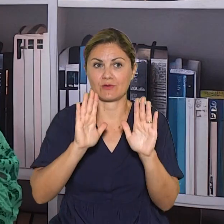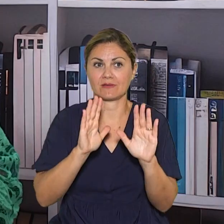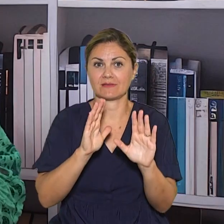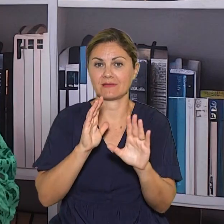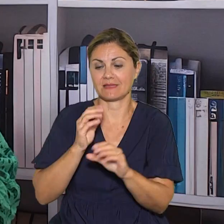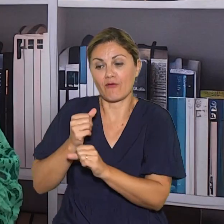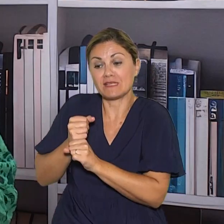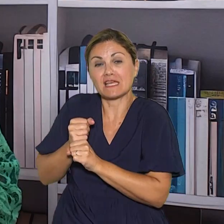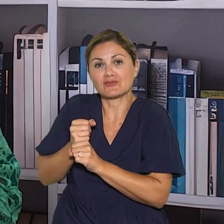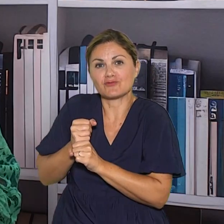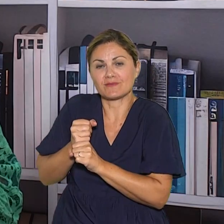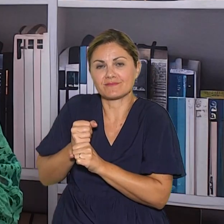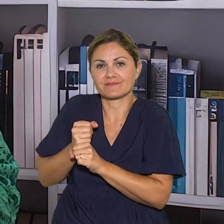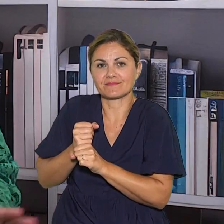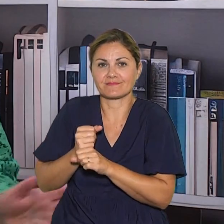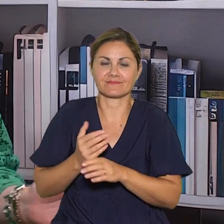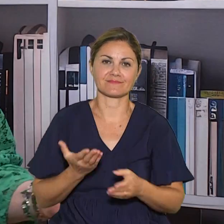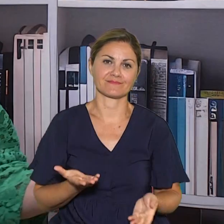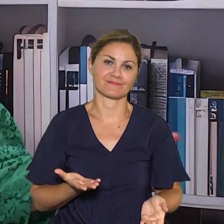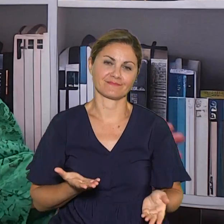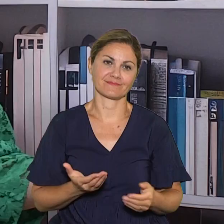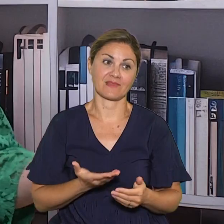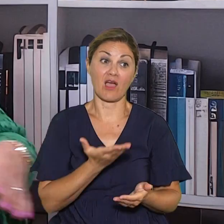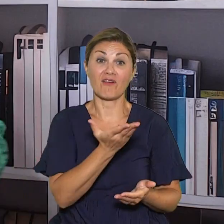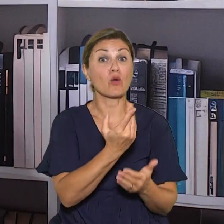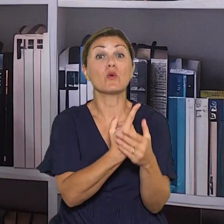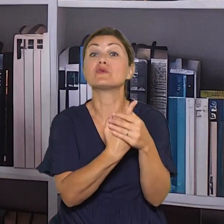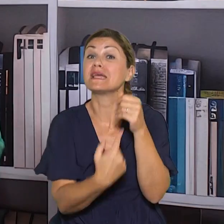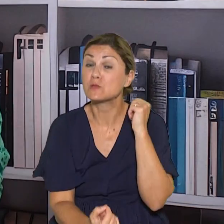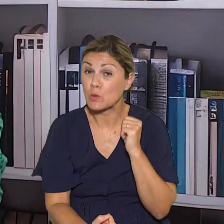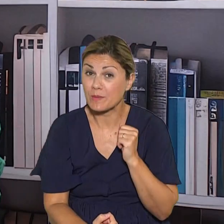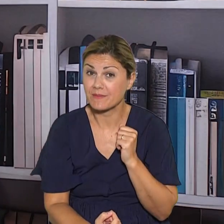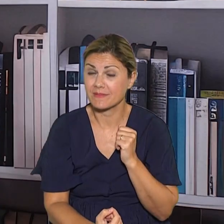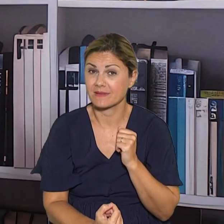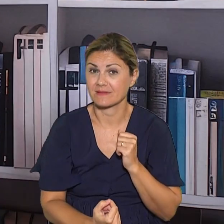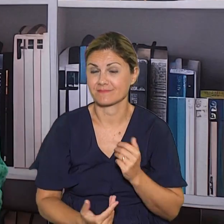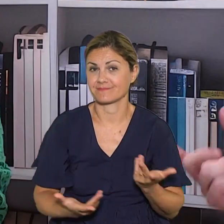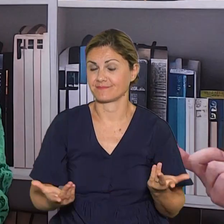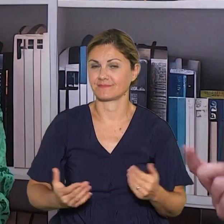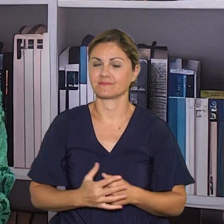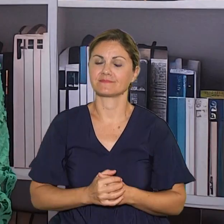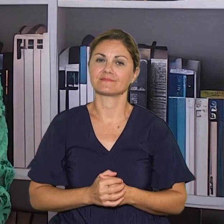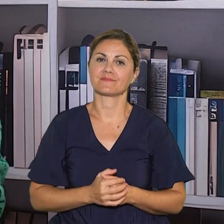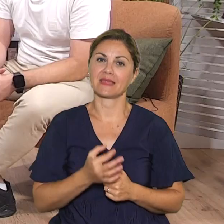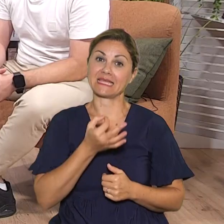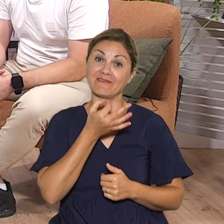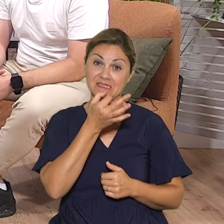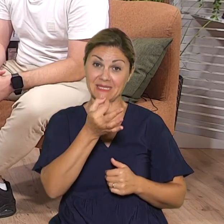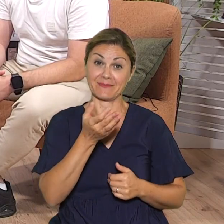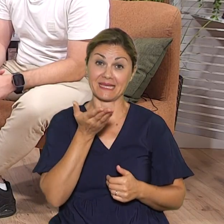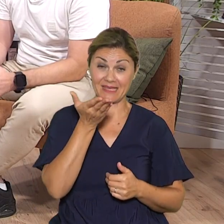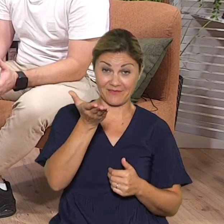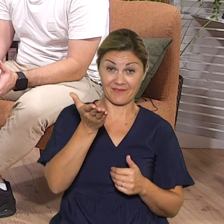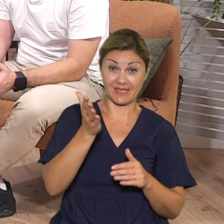sve odlažem nekako, odlažem. Ali ovo mi je ovako rizik, izgubit ću svoje pisme. Kako komentiraju? Kako